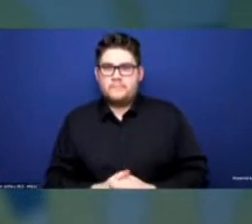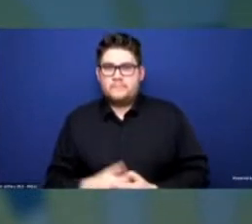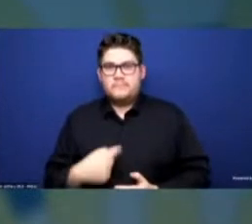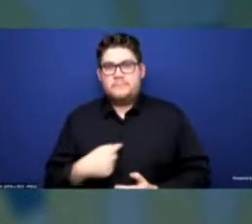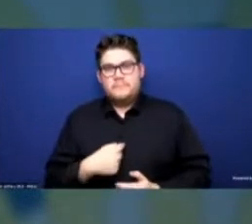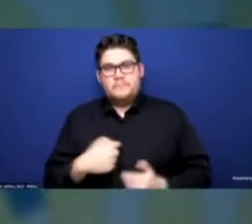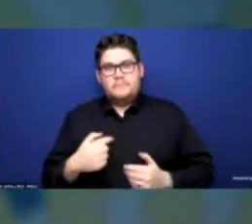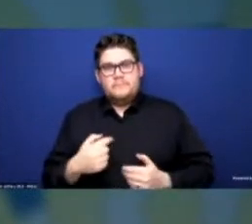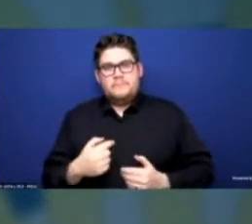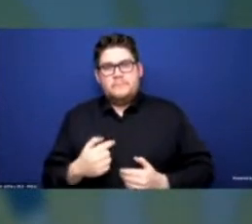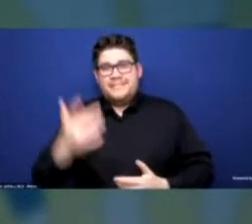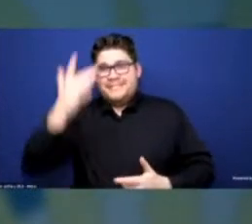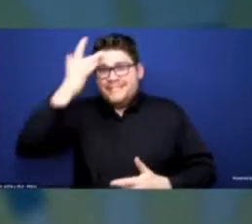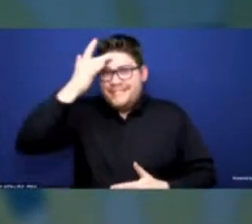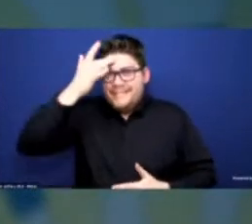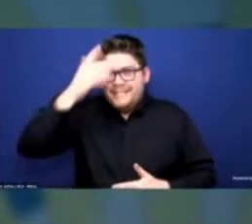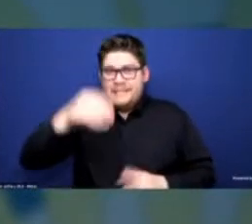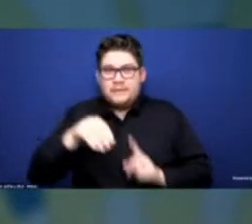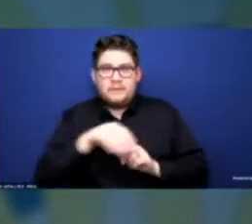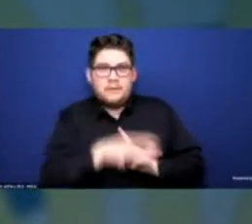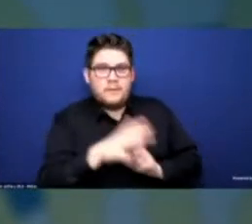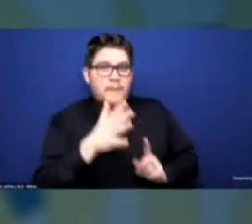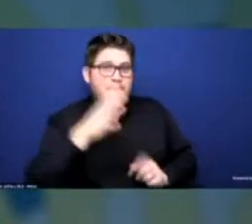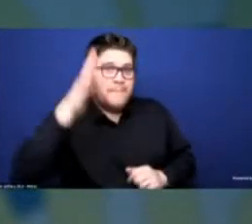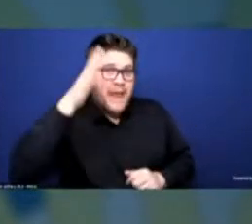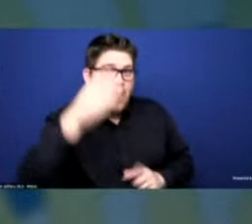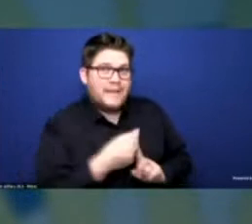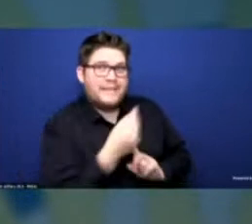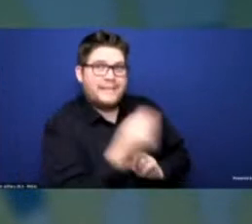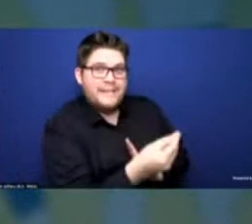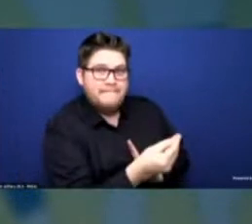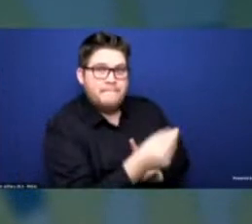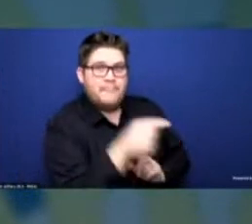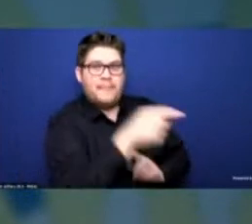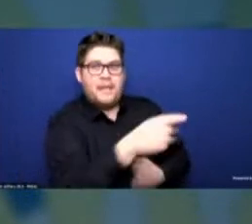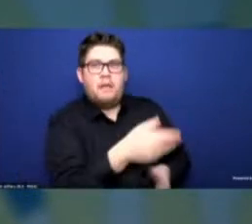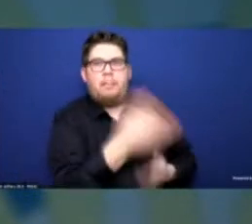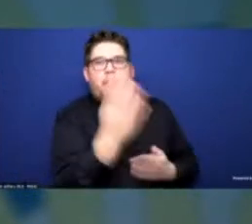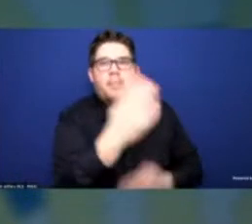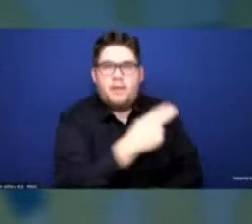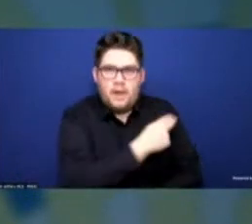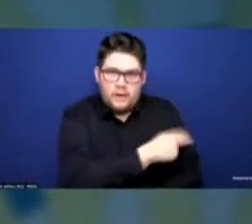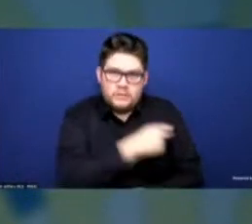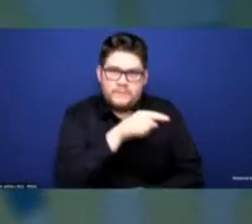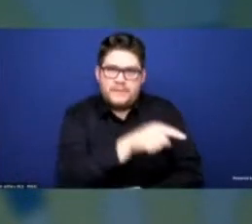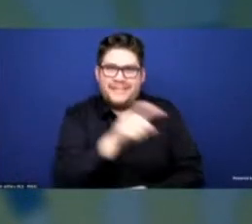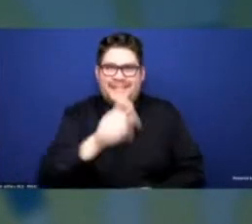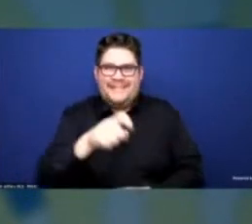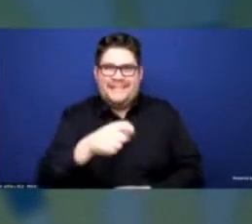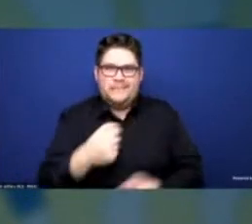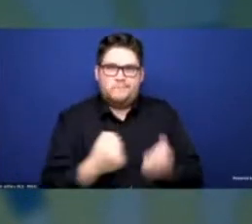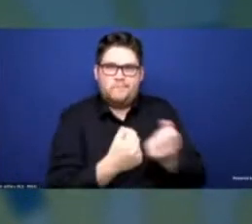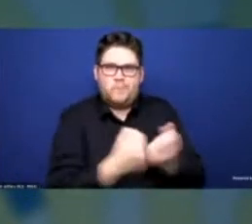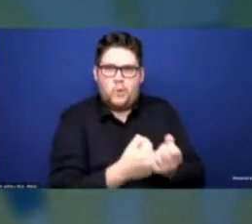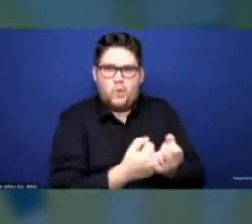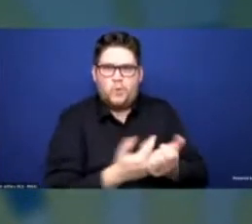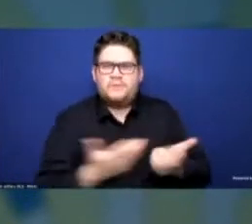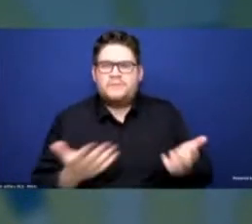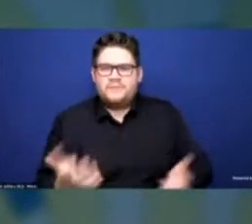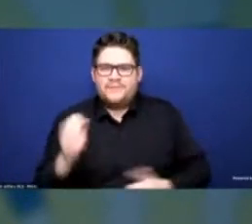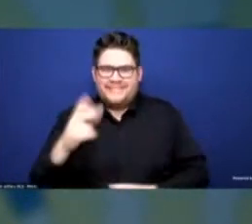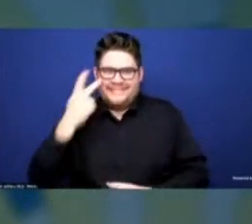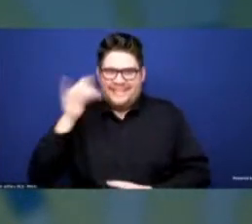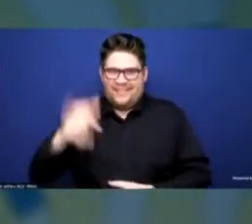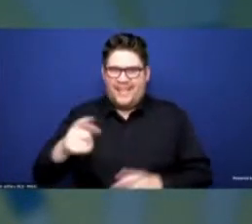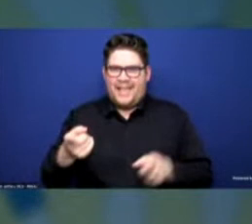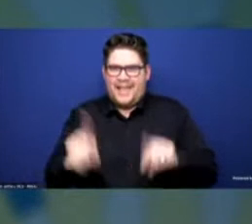院 played 了 out, 40 particularly 50 岁 in the 的 lower 父母就可能 mainland, but 住 we're 院了 seeing it 所以 now 他说这个病毒 increasingly 可以 in 全 other 家 parts of 感 the 染 province 这 as 个 well. 是从